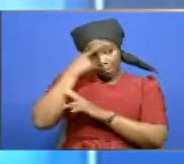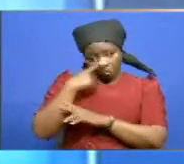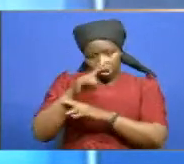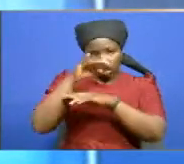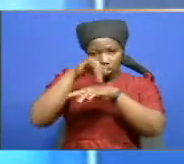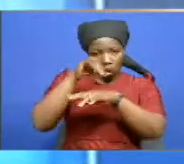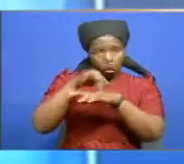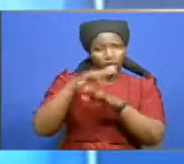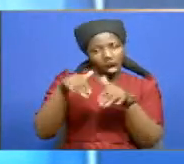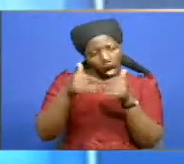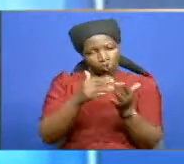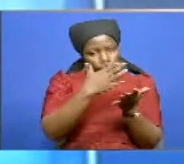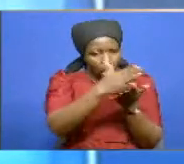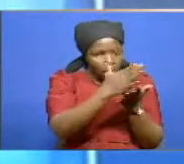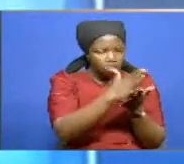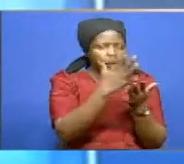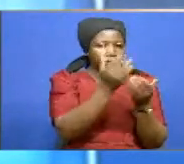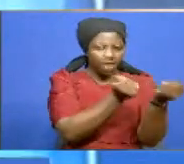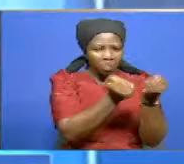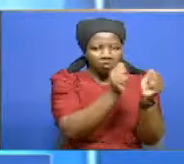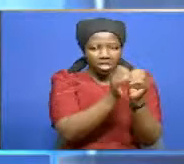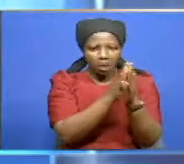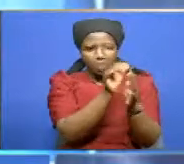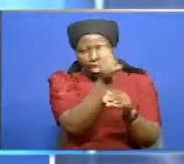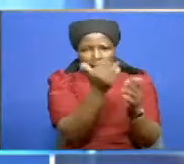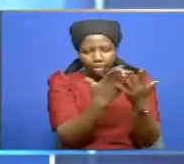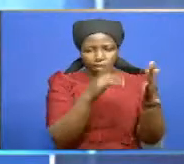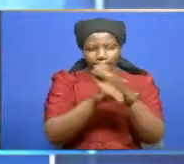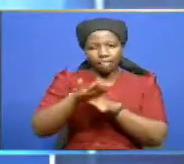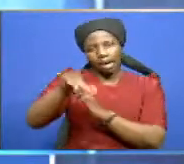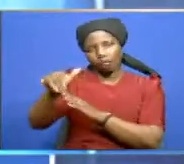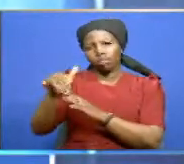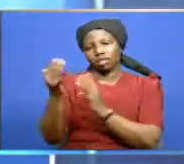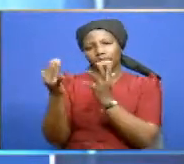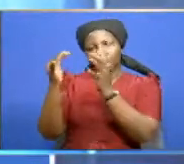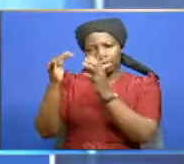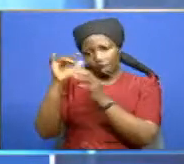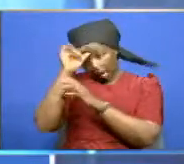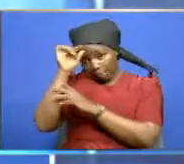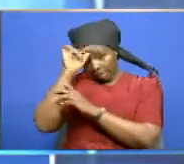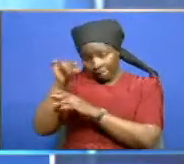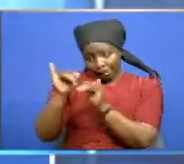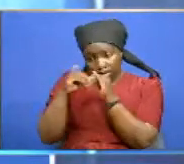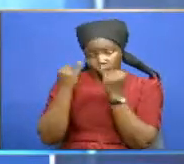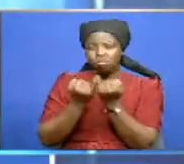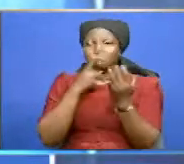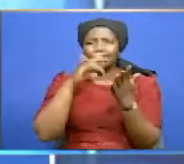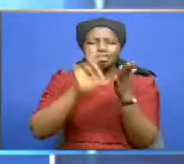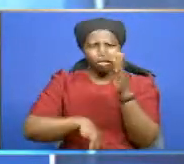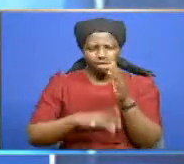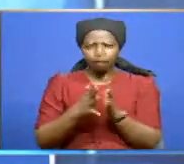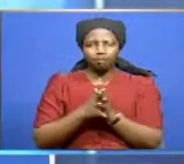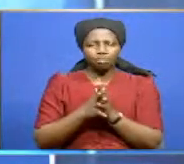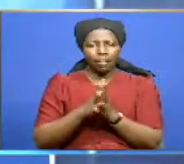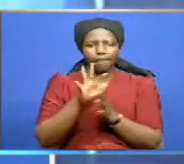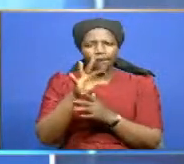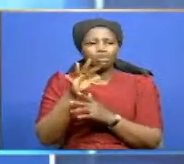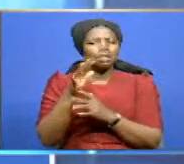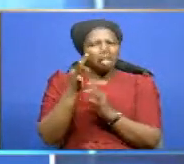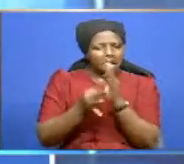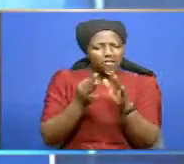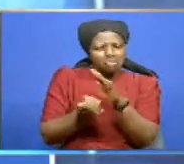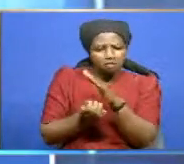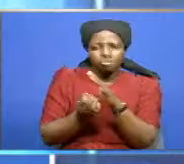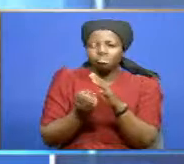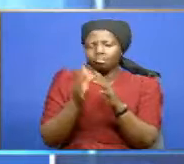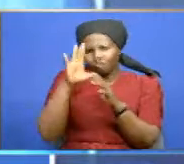wa kukodisha magari na vifaa vingine kwa serikali za kaunti. Taasisi hizo zimesema ukosefu wa ufafanuzi kuhusu swala hilo ni